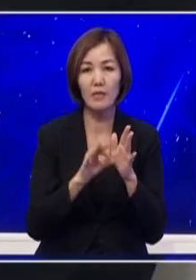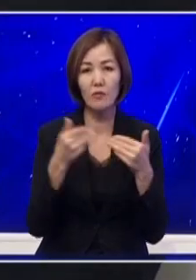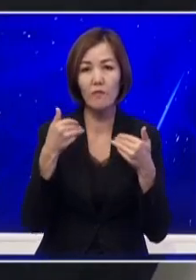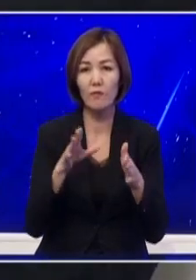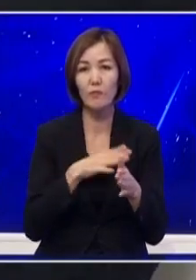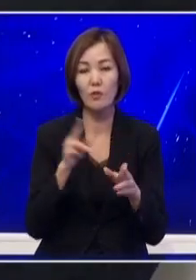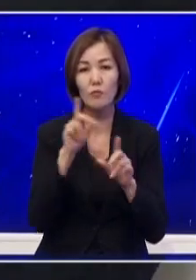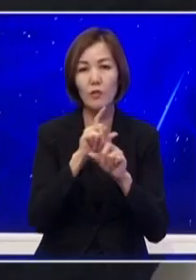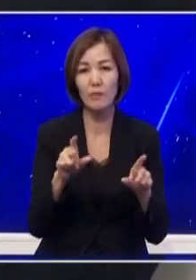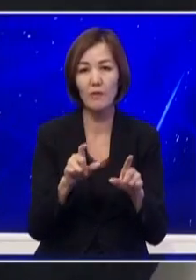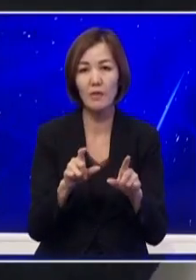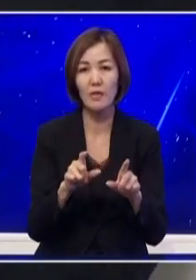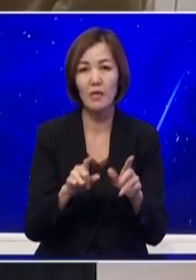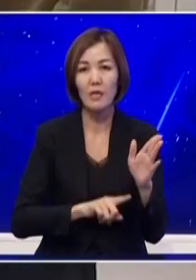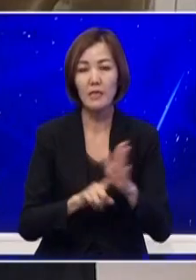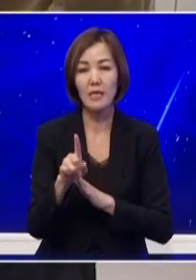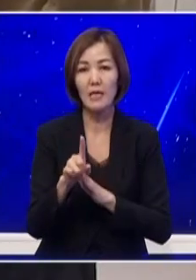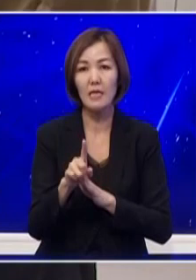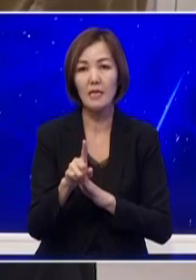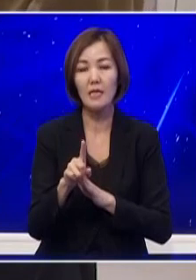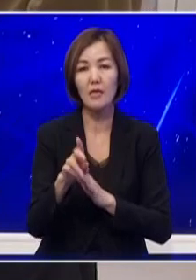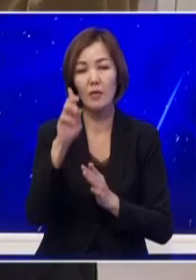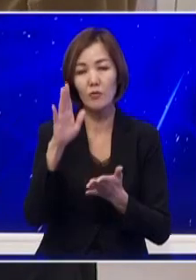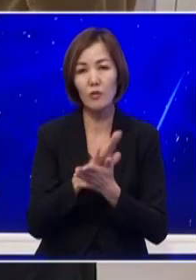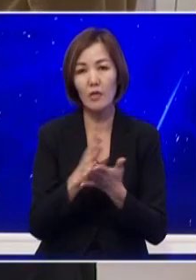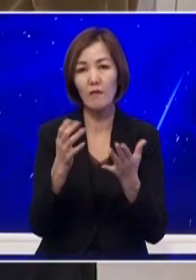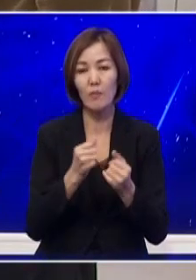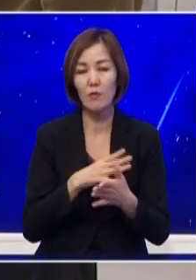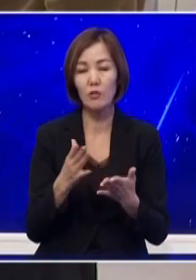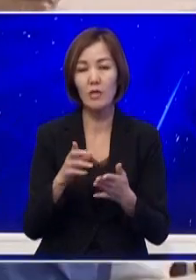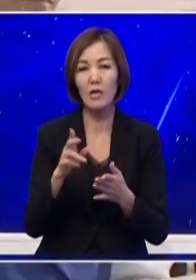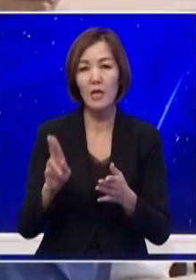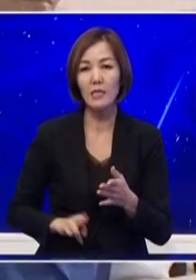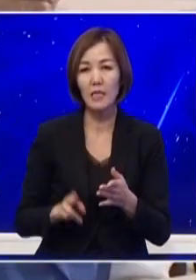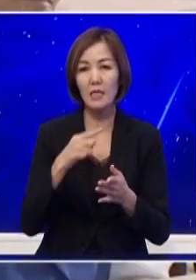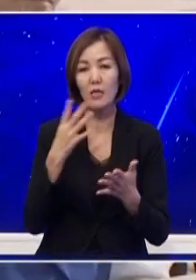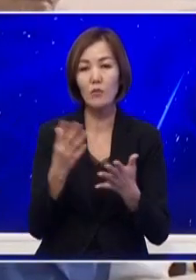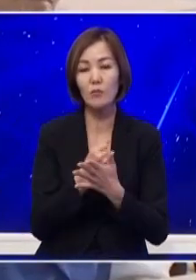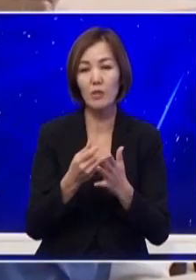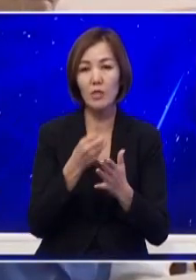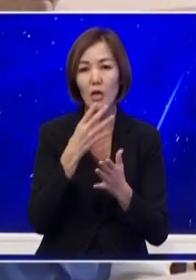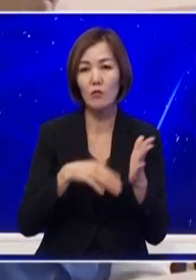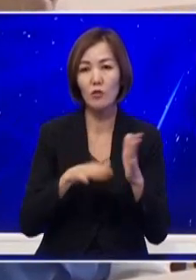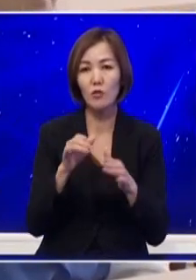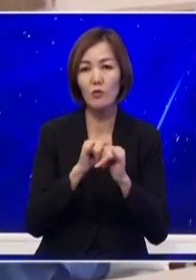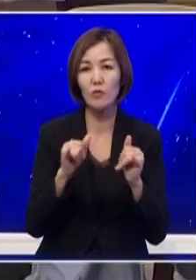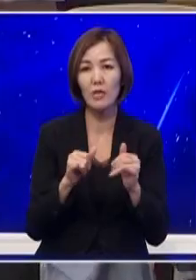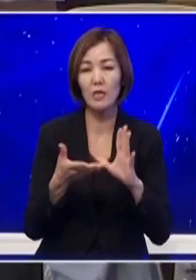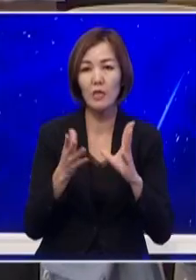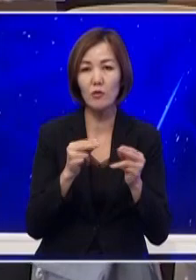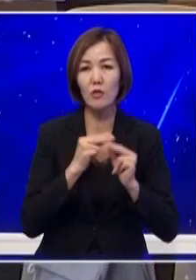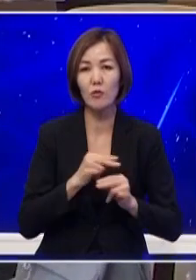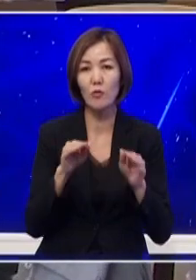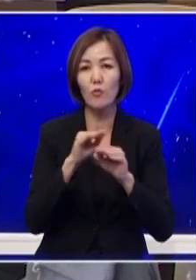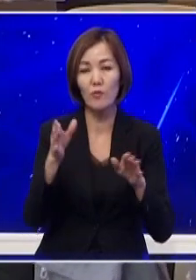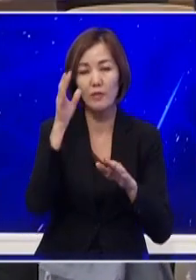выпускников учебного заведения стали обладателями государственных грантов. По словам директора, такие успешные показатели – результат труда и